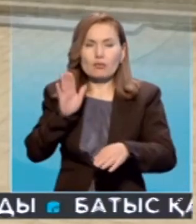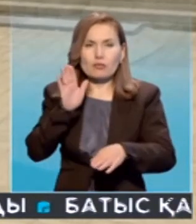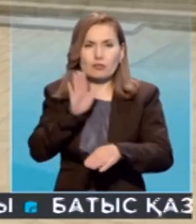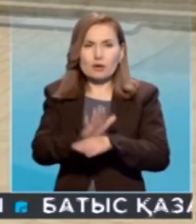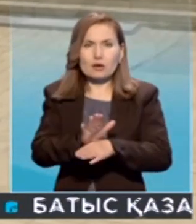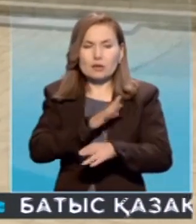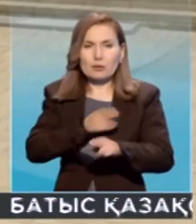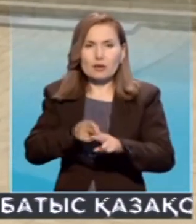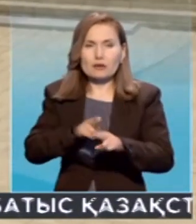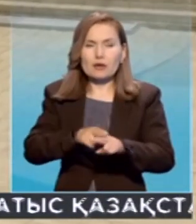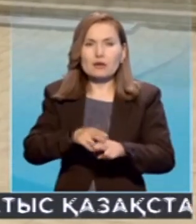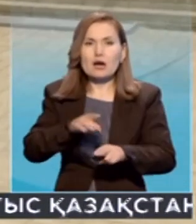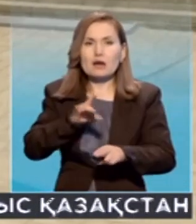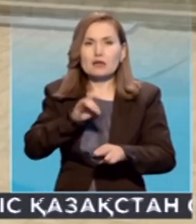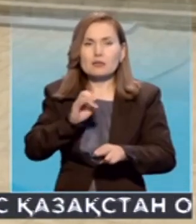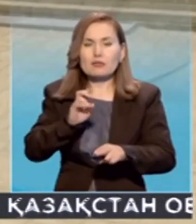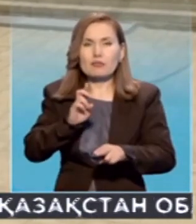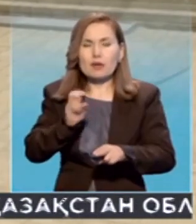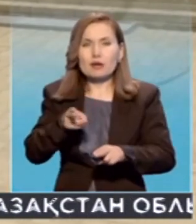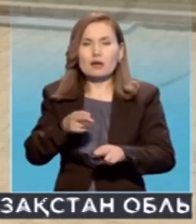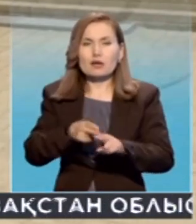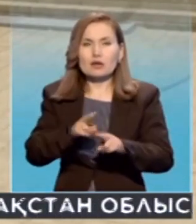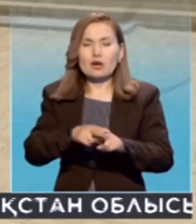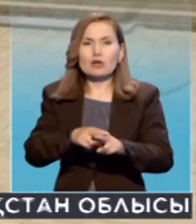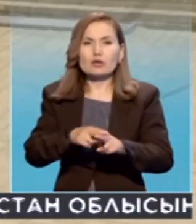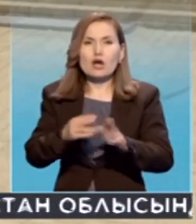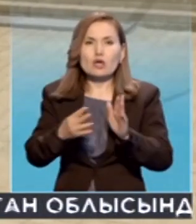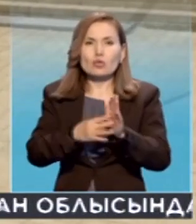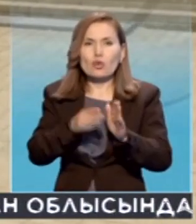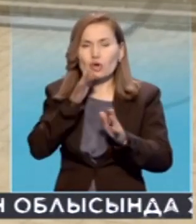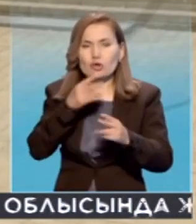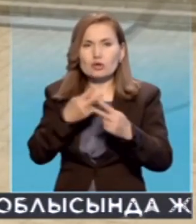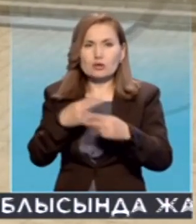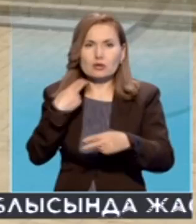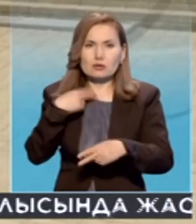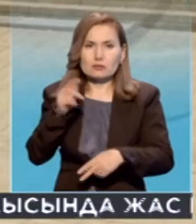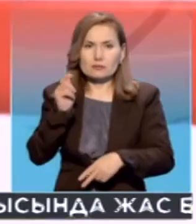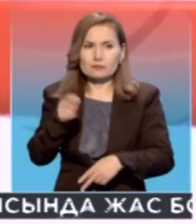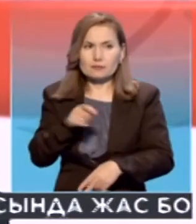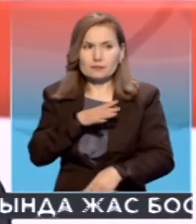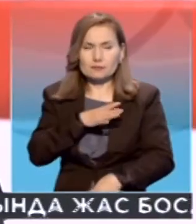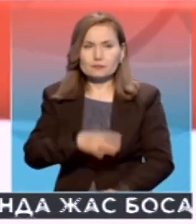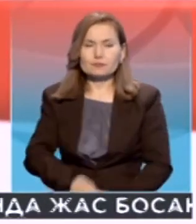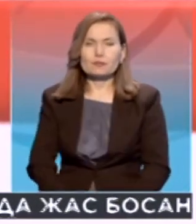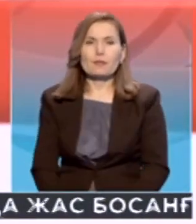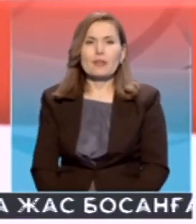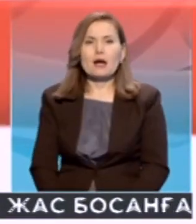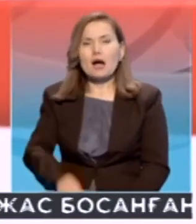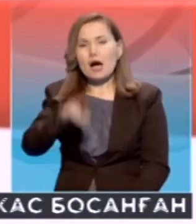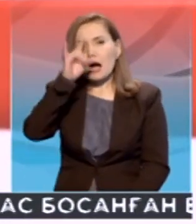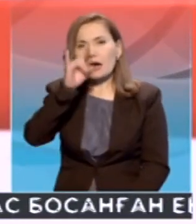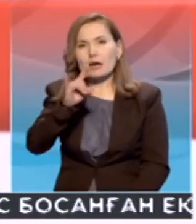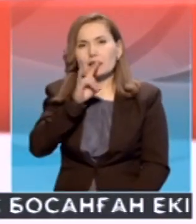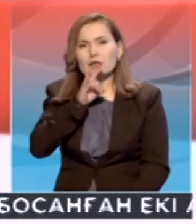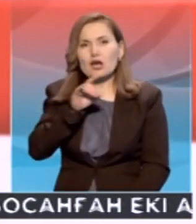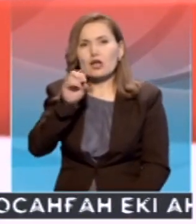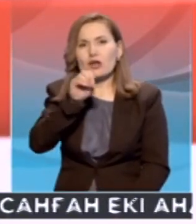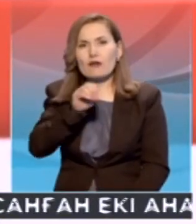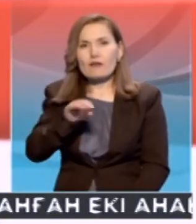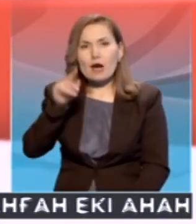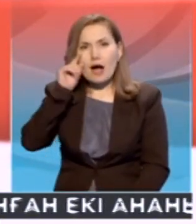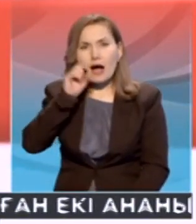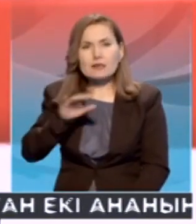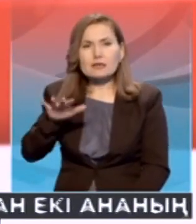алқасы Рысбековке 9 жыл, Нұртазинге 7 жыл бас бостандығынан айырды. Елде Еуразиялық банк пен Халық